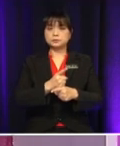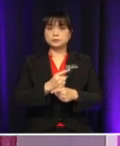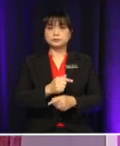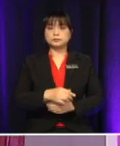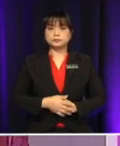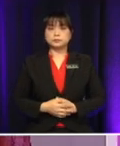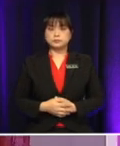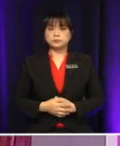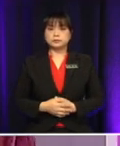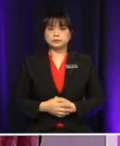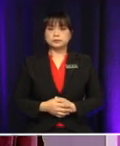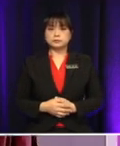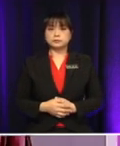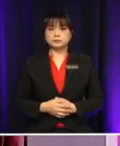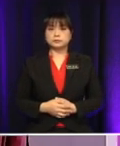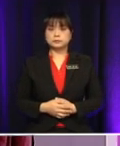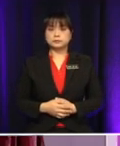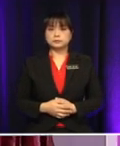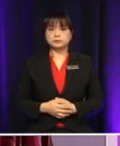perlulah betul ya